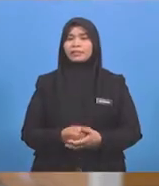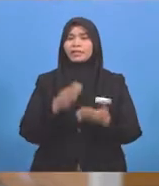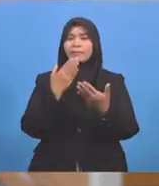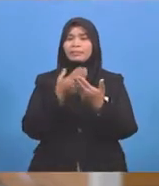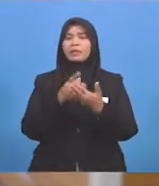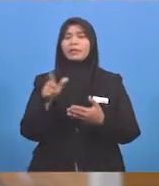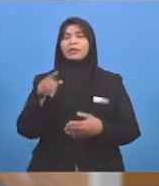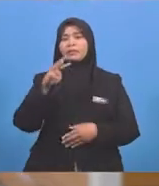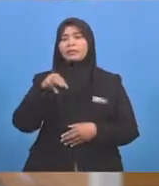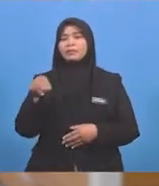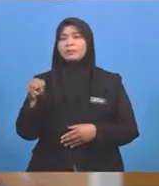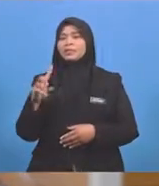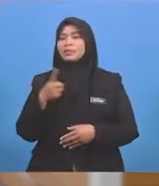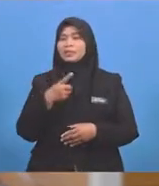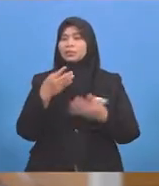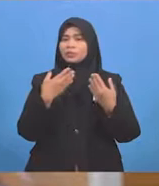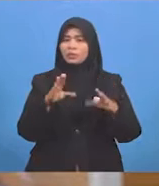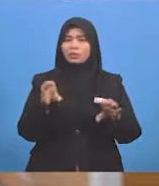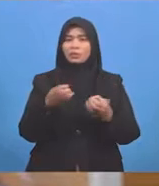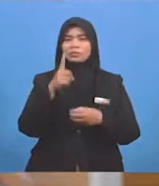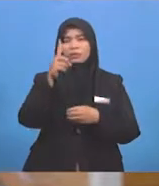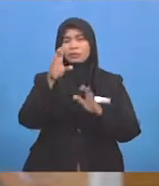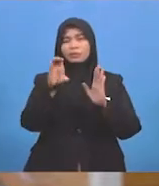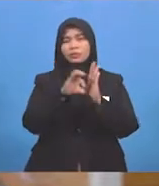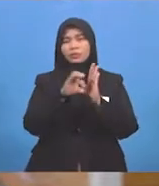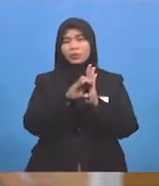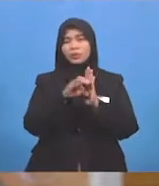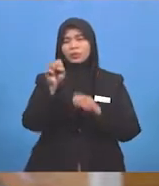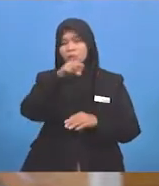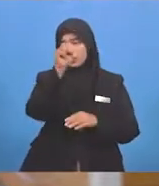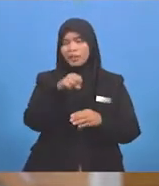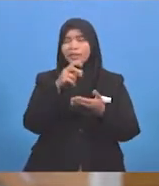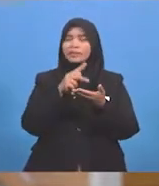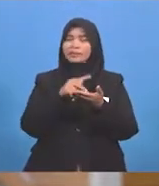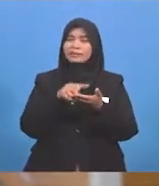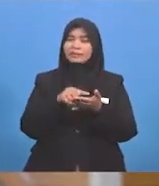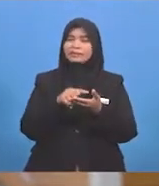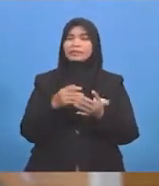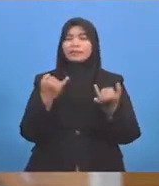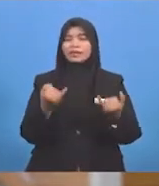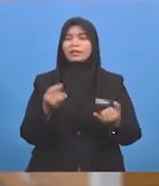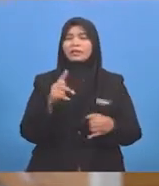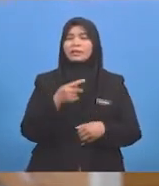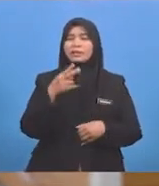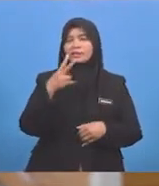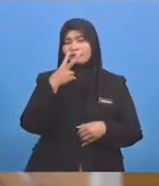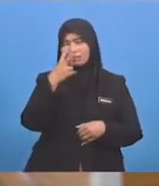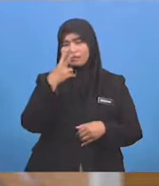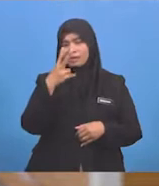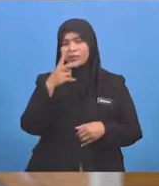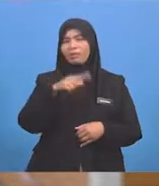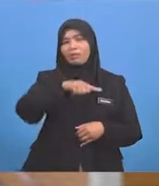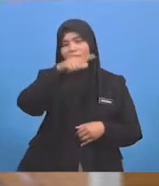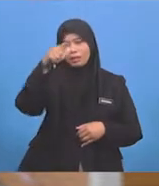Baiklah murid-murid, kita dah buat satu contoh soalan pengiraan. Sekarang, kita lihat pula lengkung pemanasan